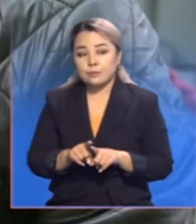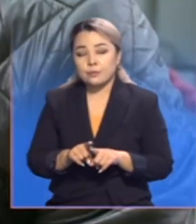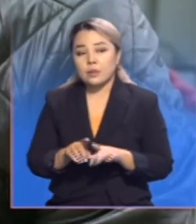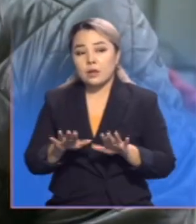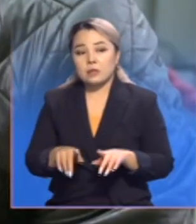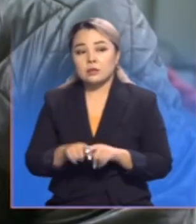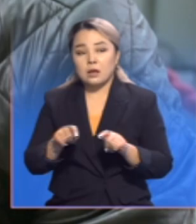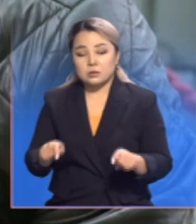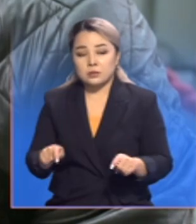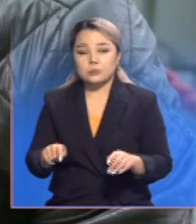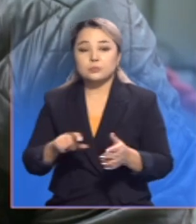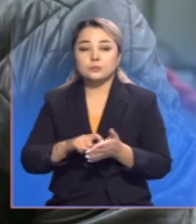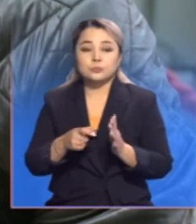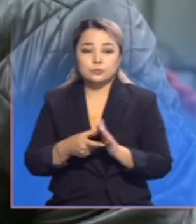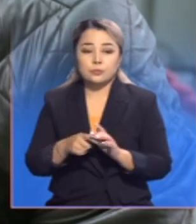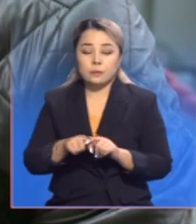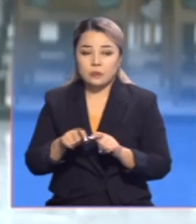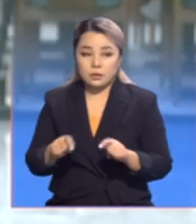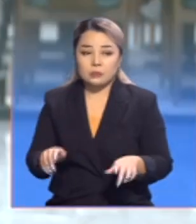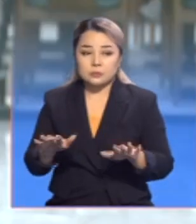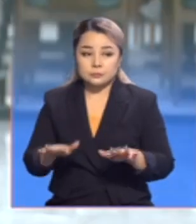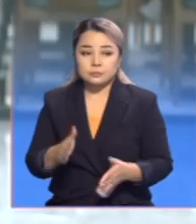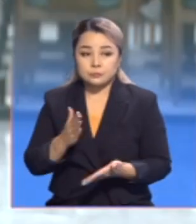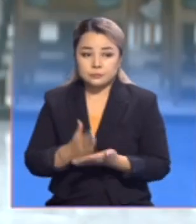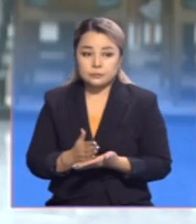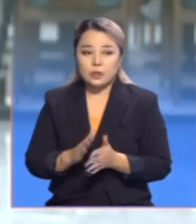кеңселерін ашып жатыр. Олар тек қана